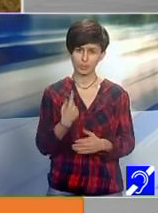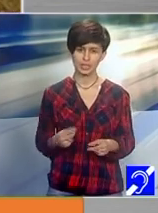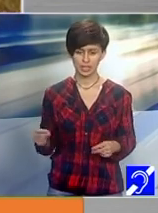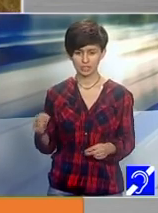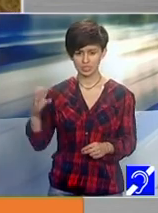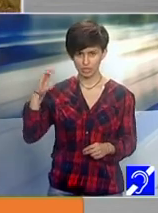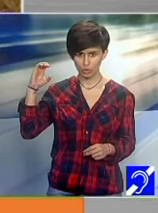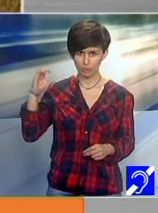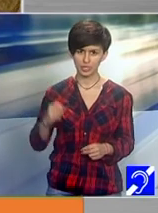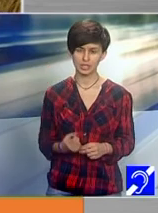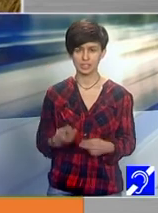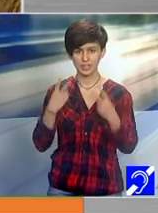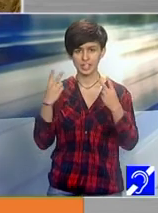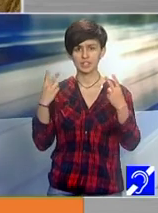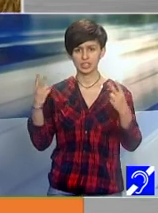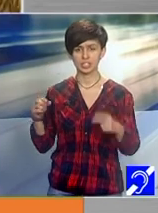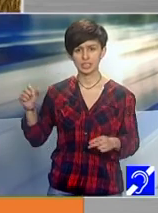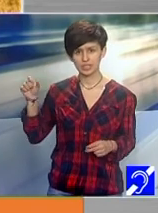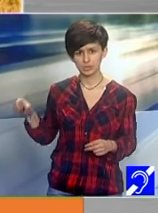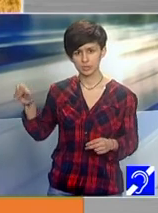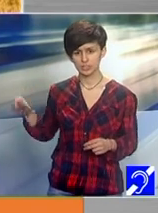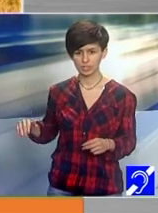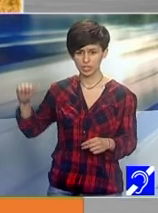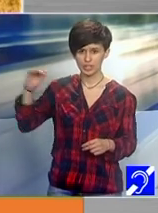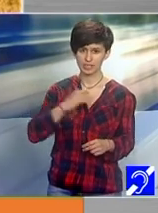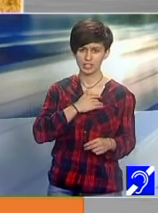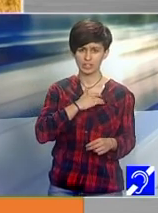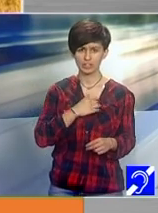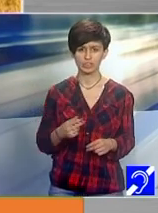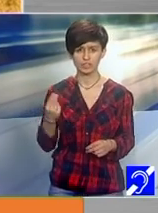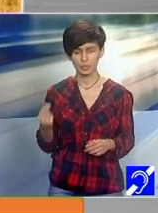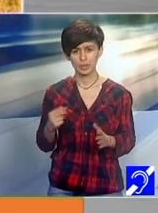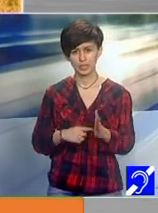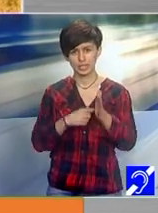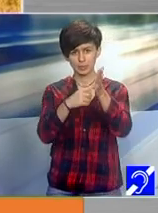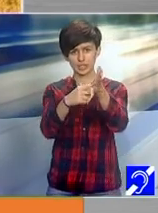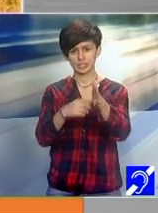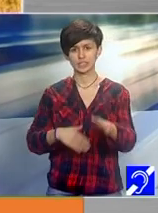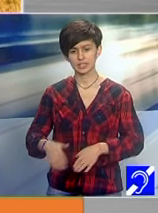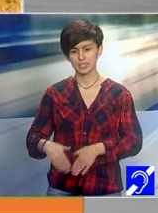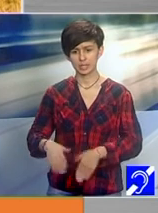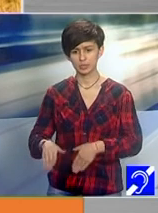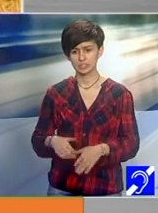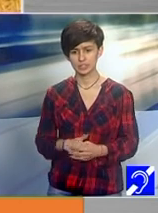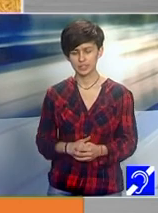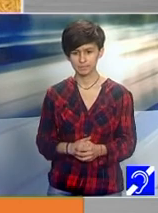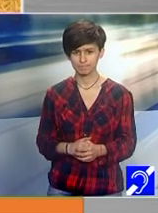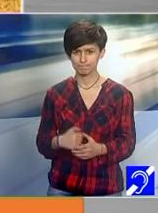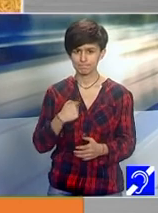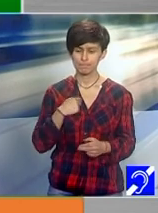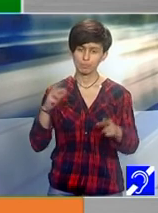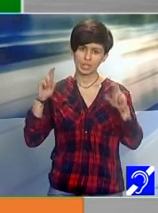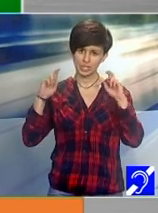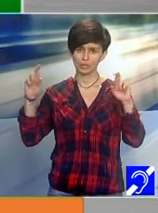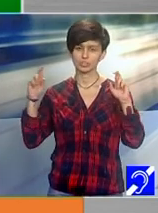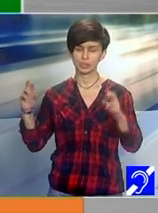într-adevăr, interesele crescătorilor vor fi mult mai bine reprezentate la minister. Eu sper că să